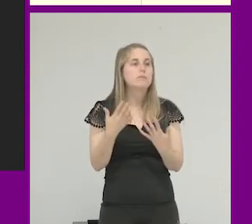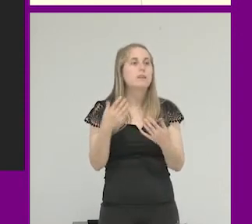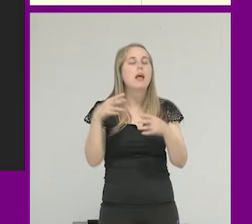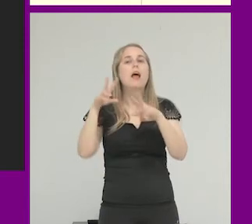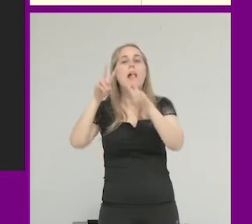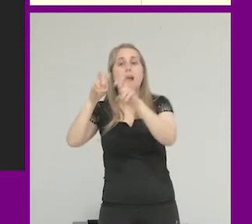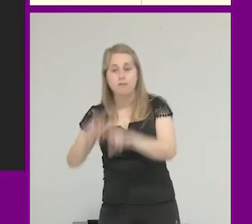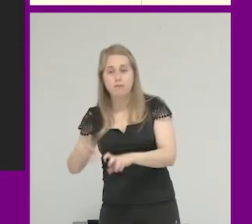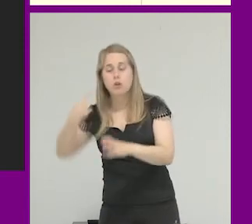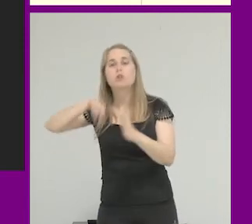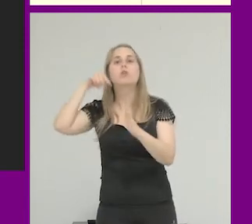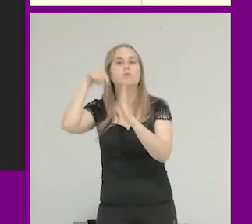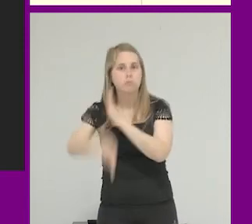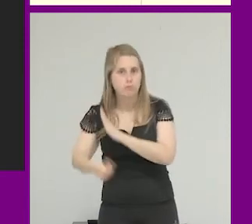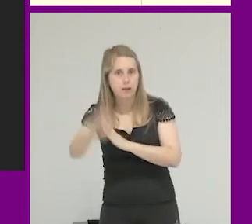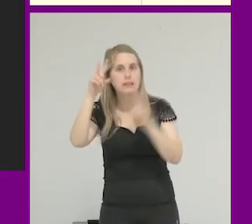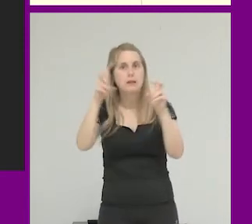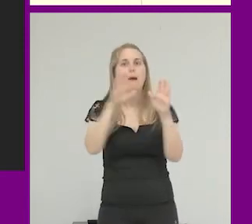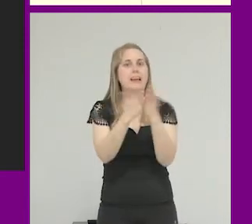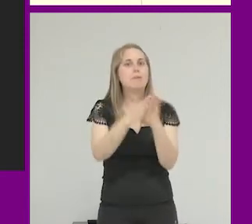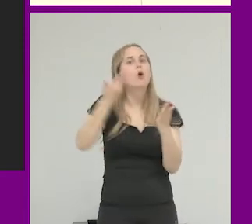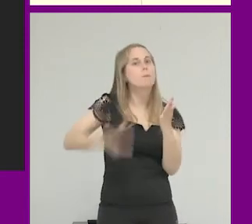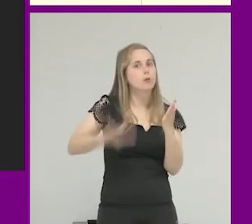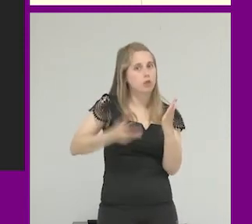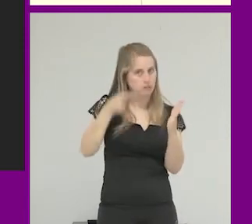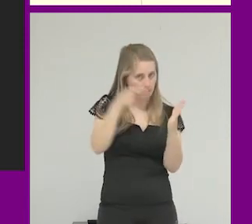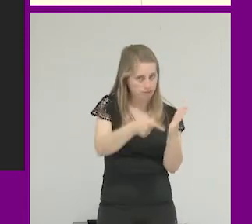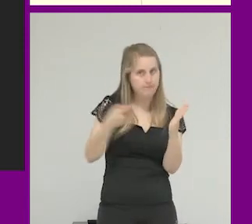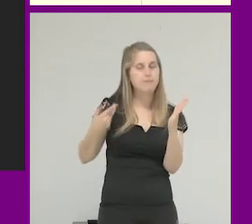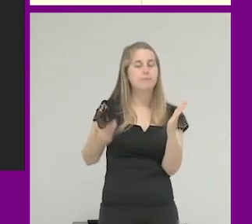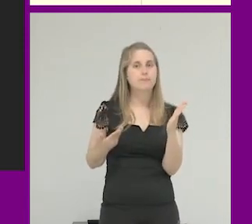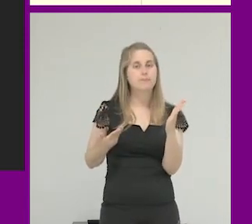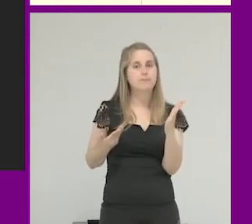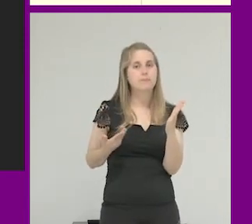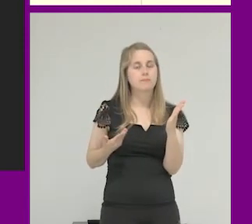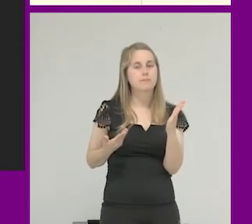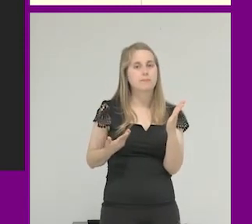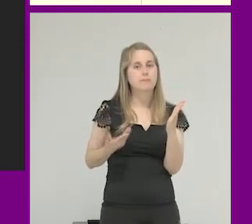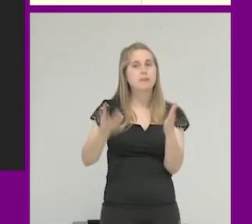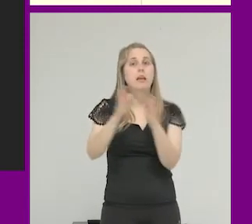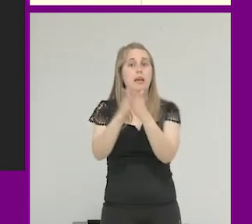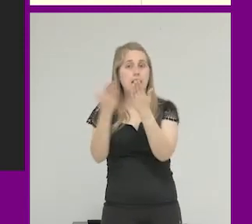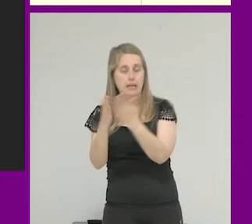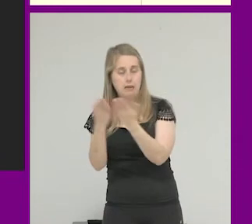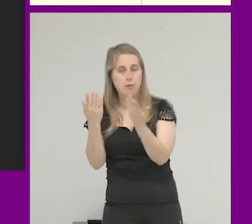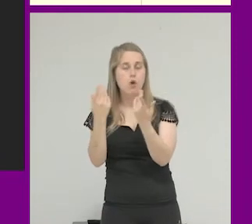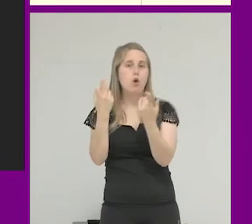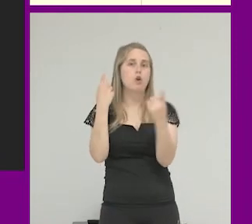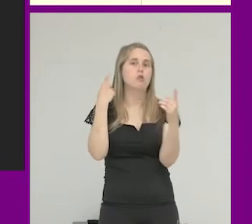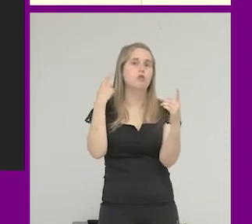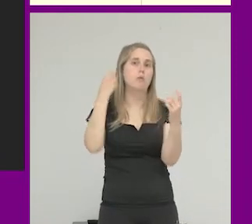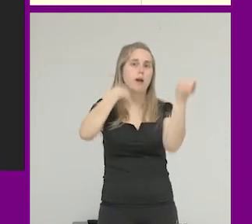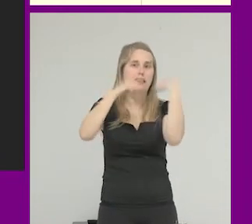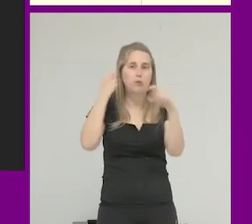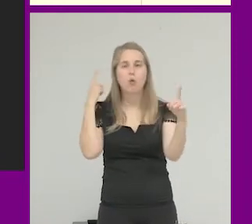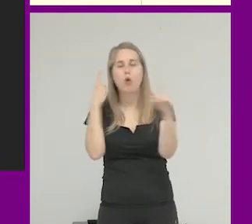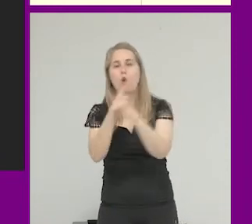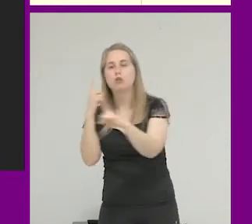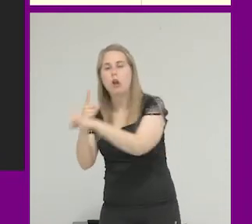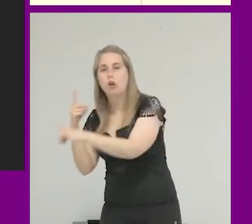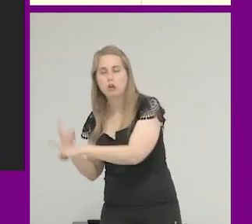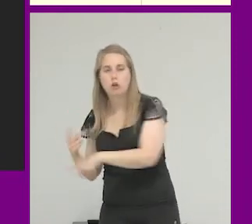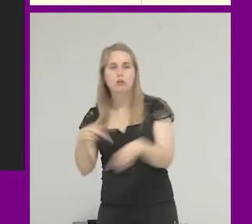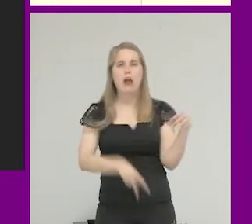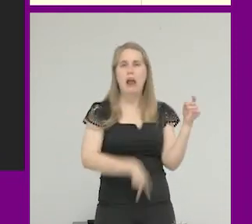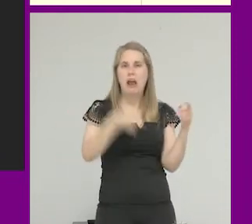ikerketan sakontzen dugu gehiago liburuen garrantzian, eta gainera ikusita liburuen kontra dagoen jarrera oldarkor bat